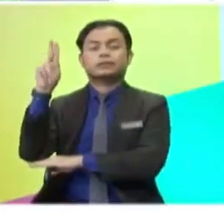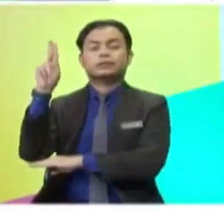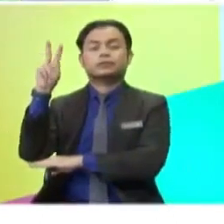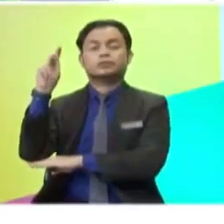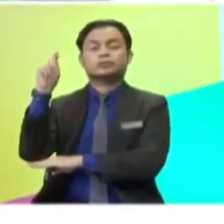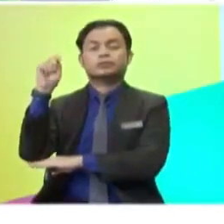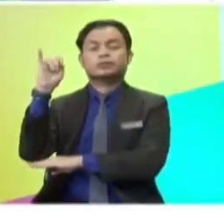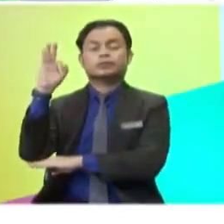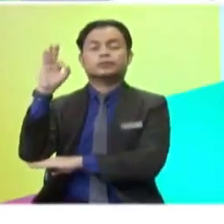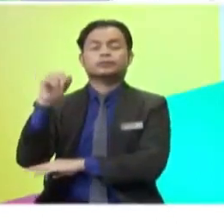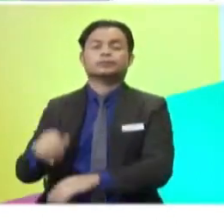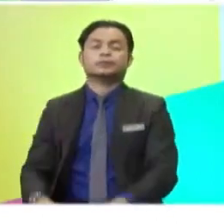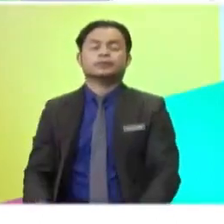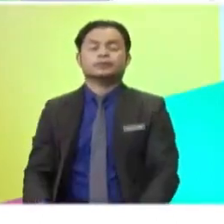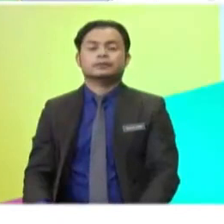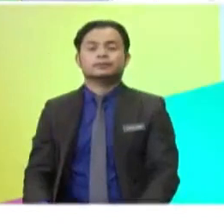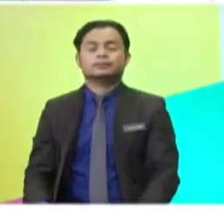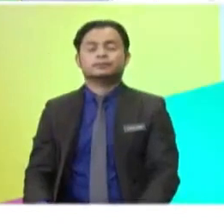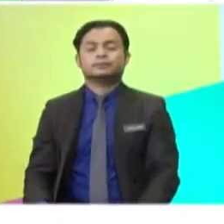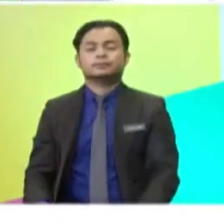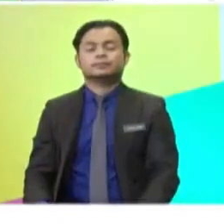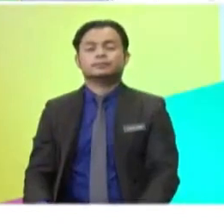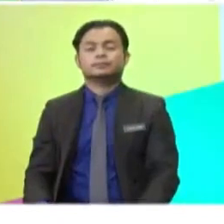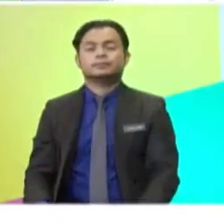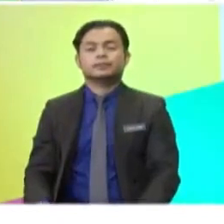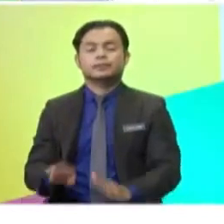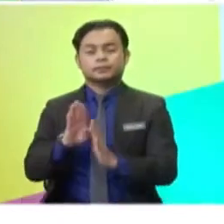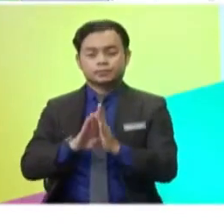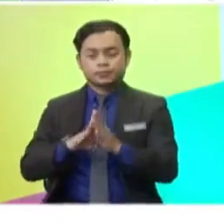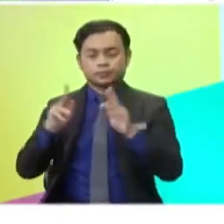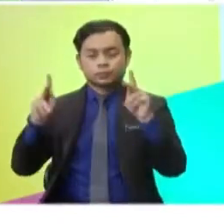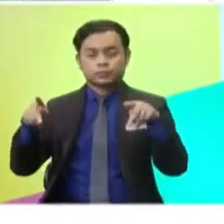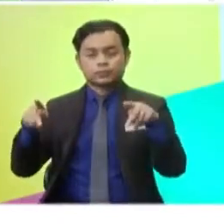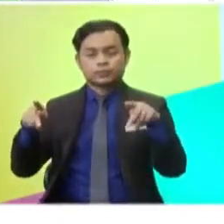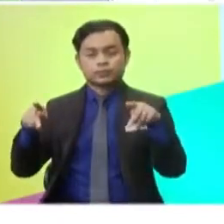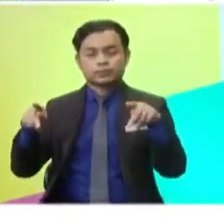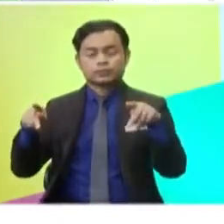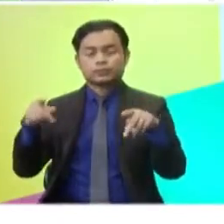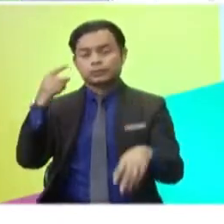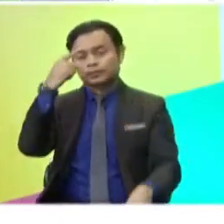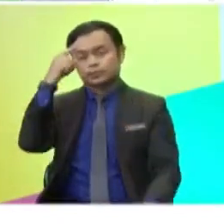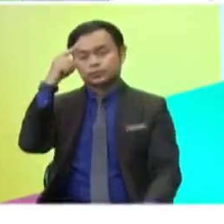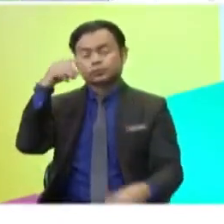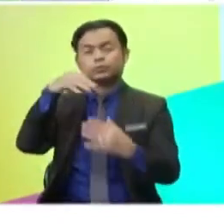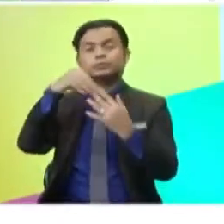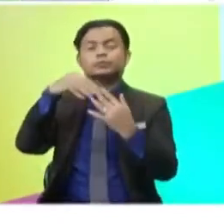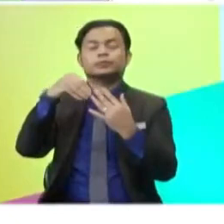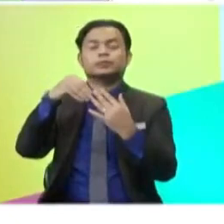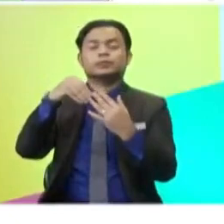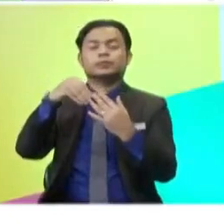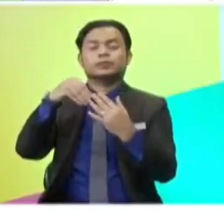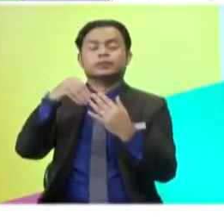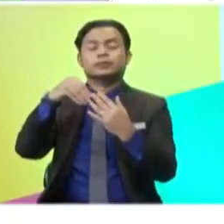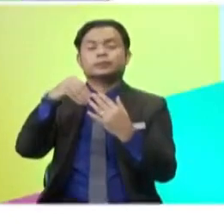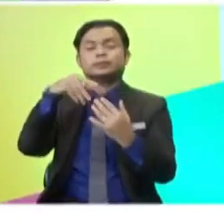melantik Perdana Menteri dan yang Perdana Menteri dan Jemaah Menteri. Okey, ya, Perdana